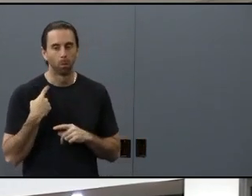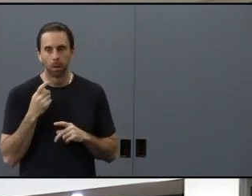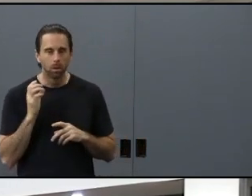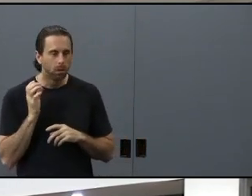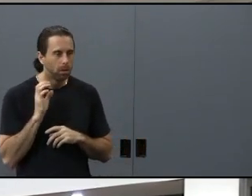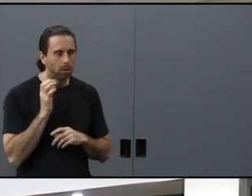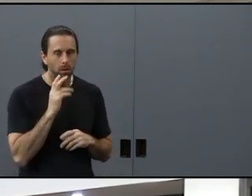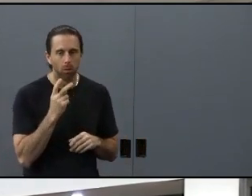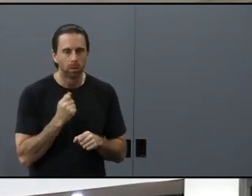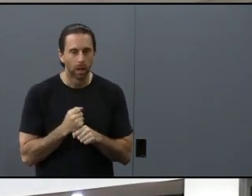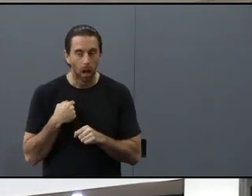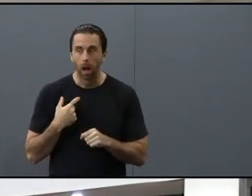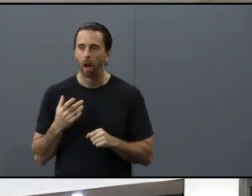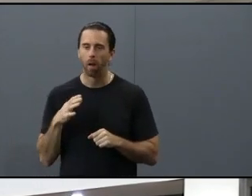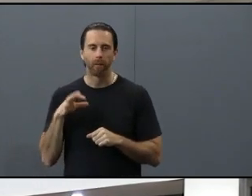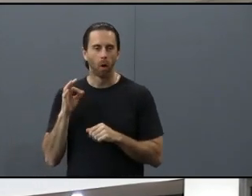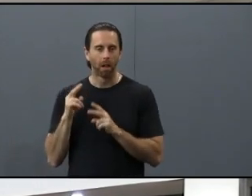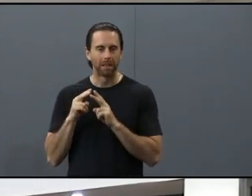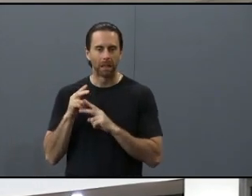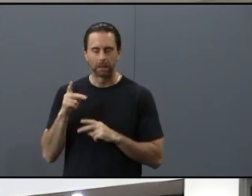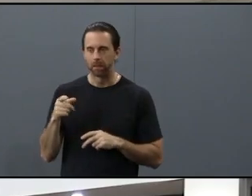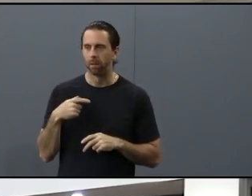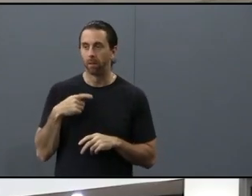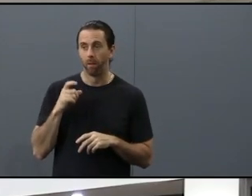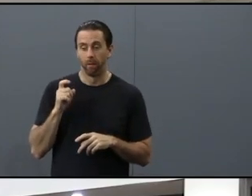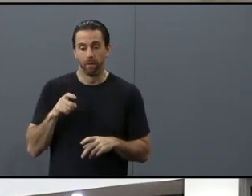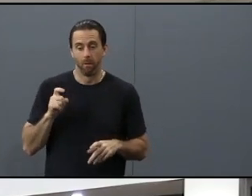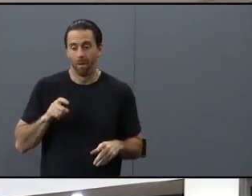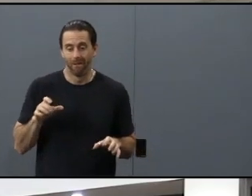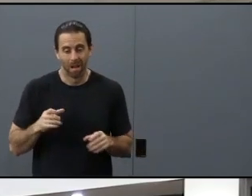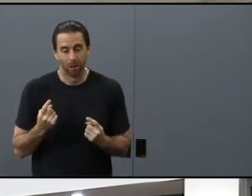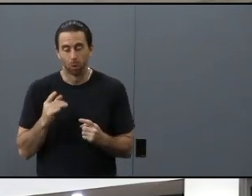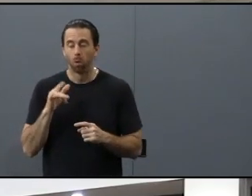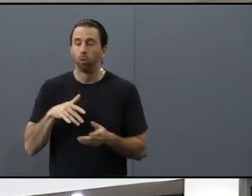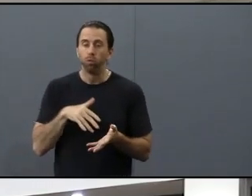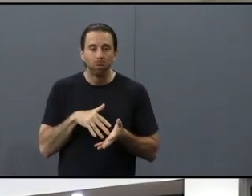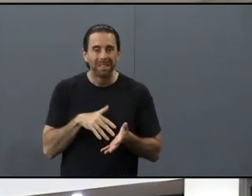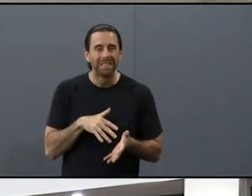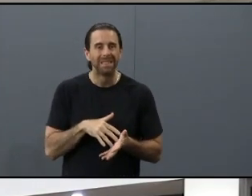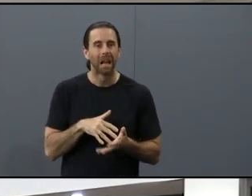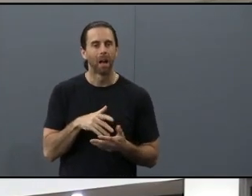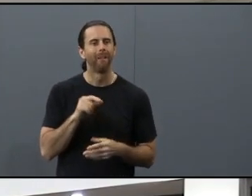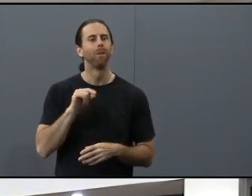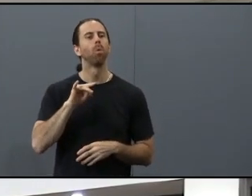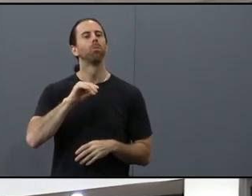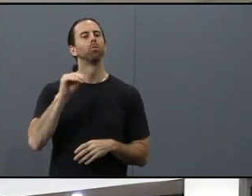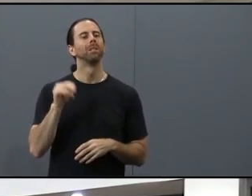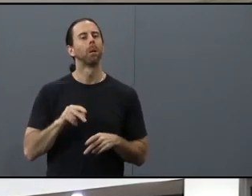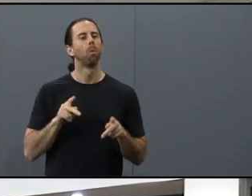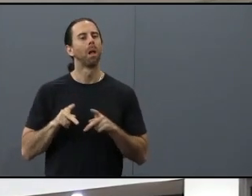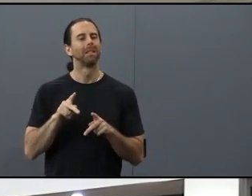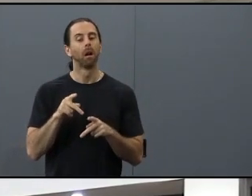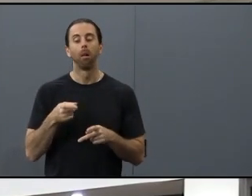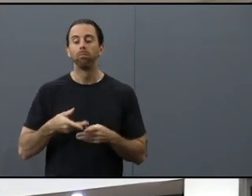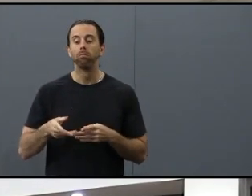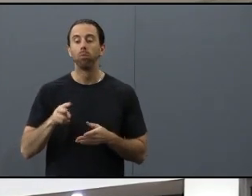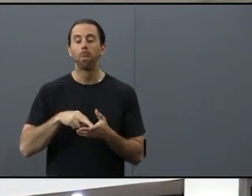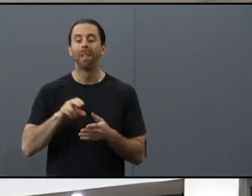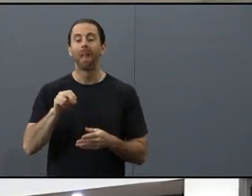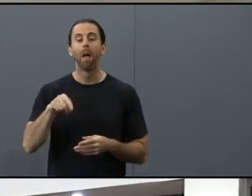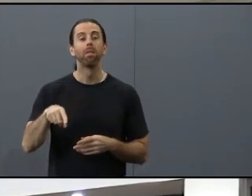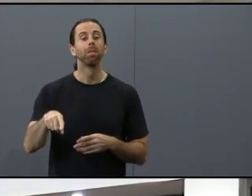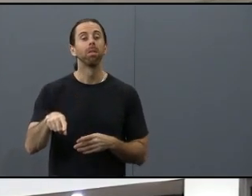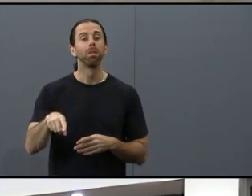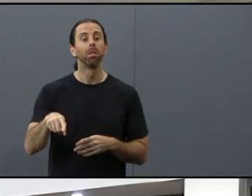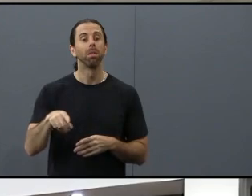ceci étant dit moi je pense qu'il va falloir faire de quoi parce que les étudiants puis 28 % de la population d'ici 2030 va